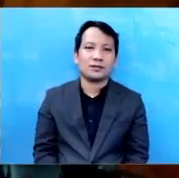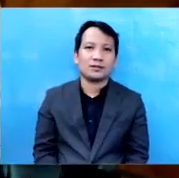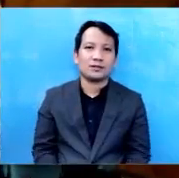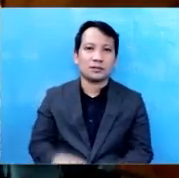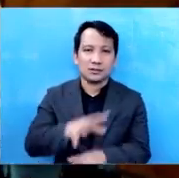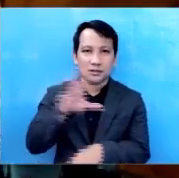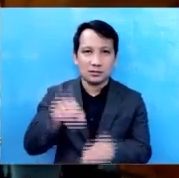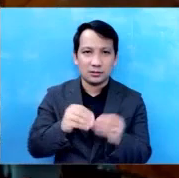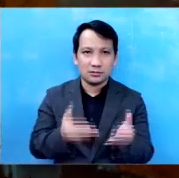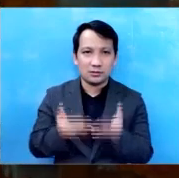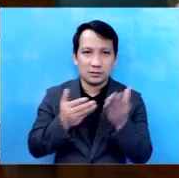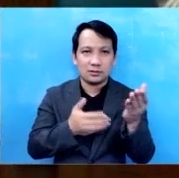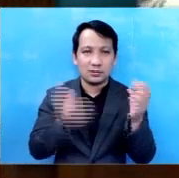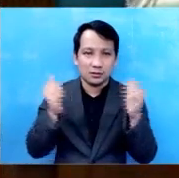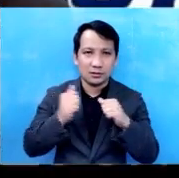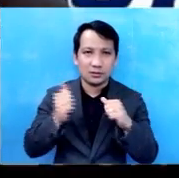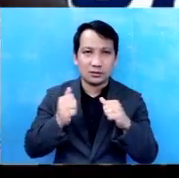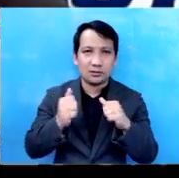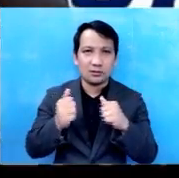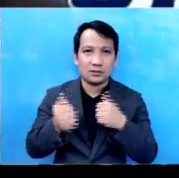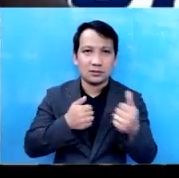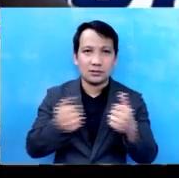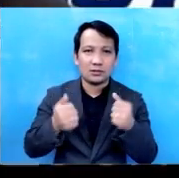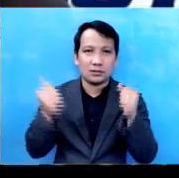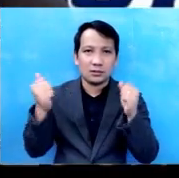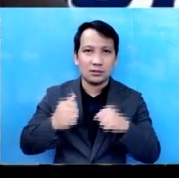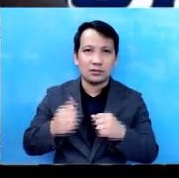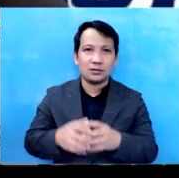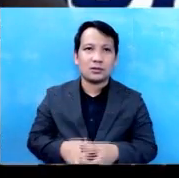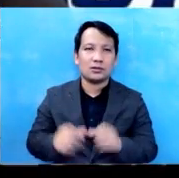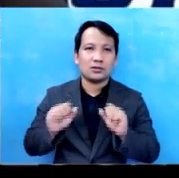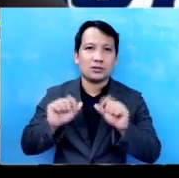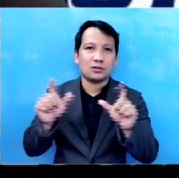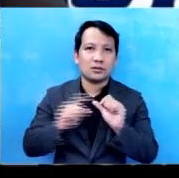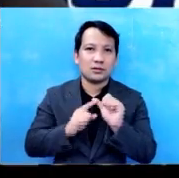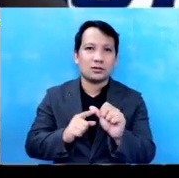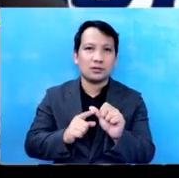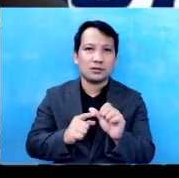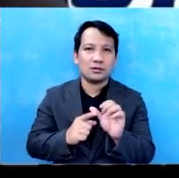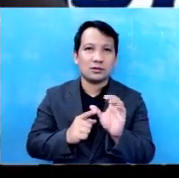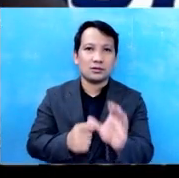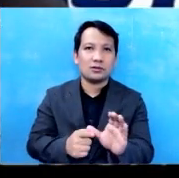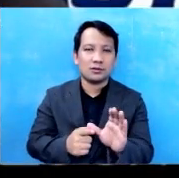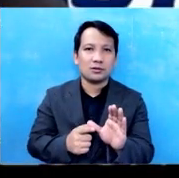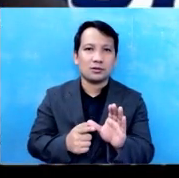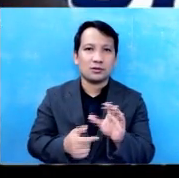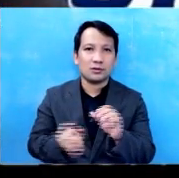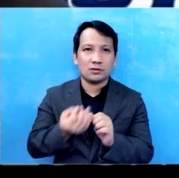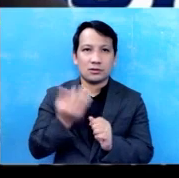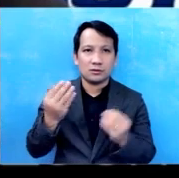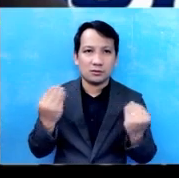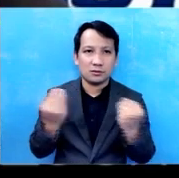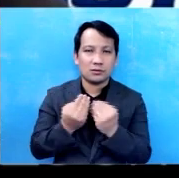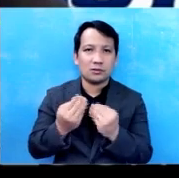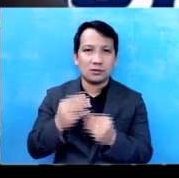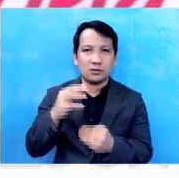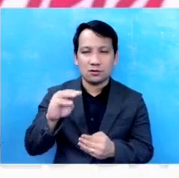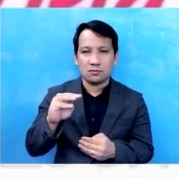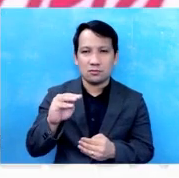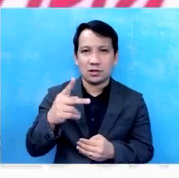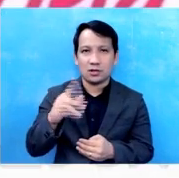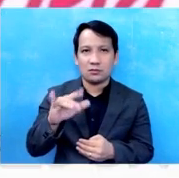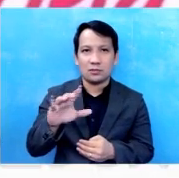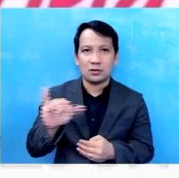in accepting the compromise agreement. Sa kabila ng kompromiso sa probisyong ito, ilang miyembro ng Makabayan Block ang di pa